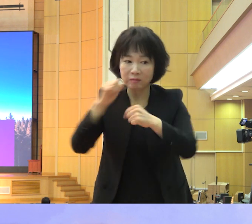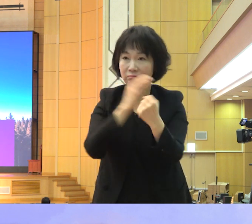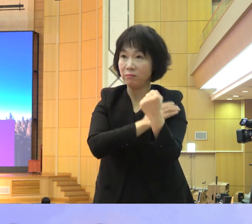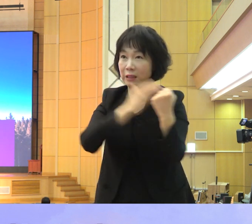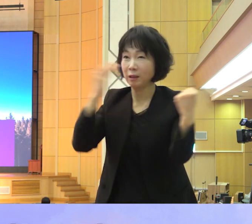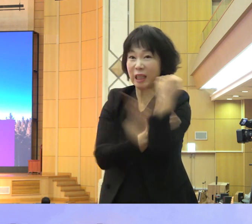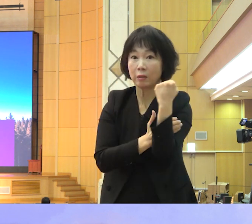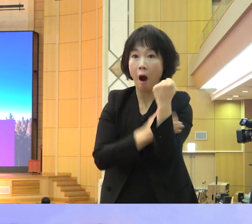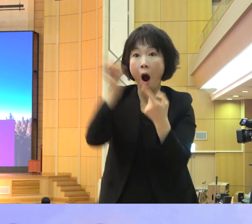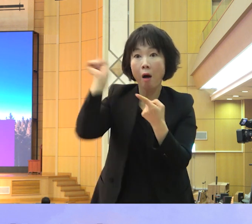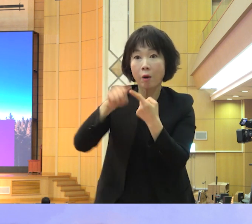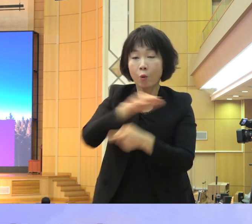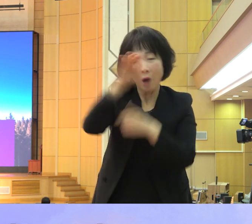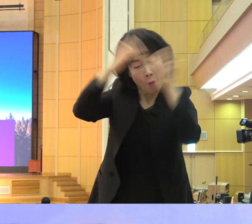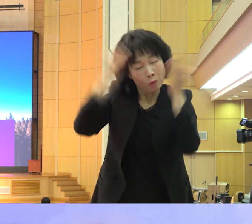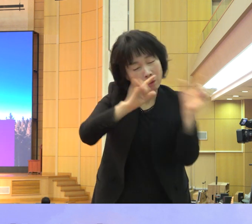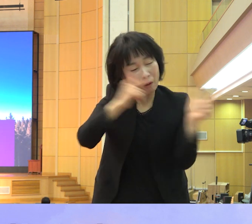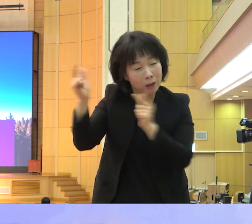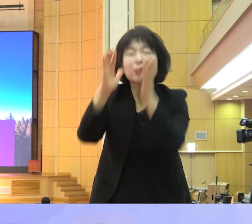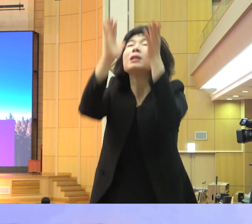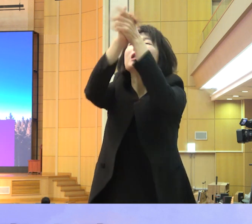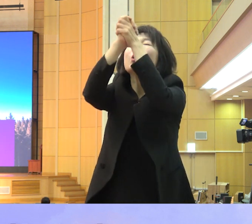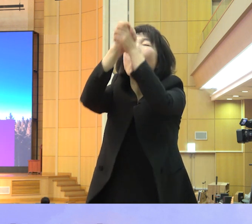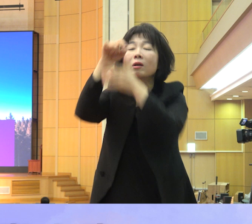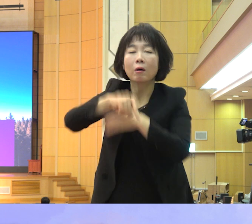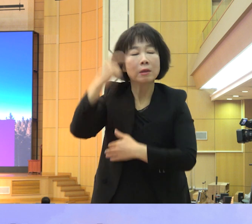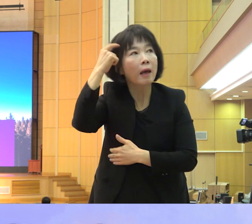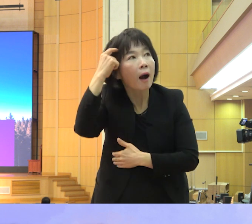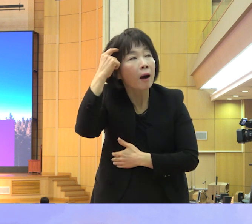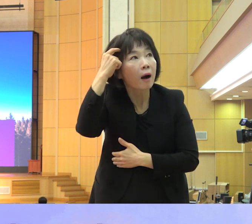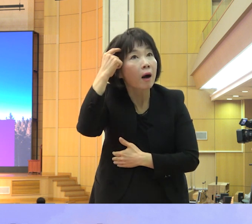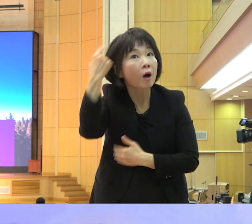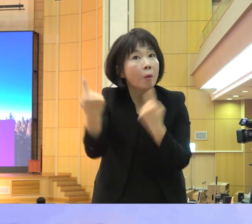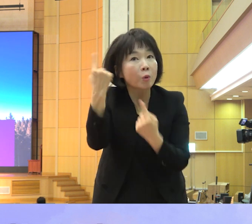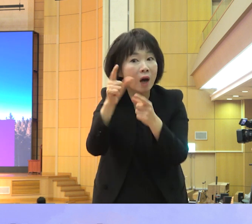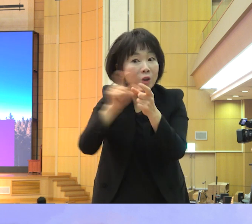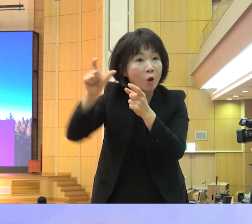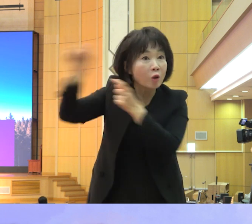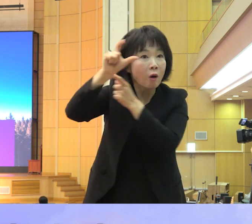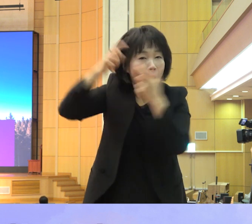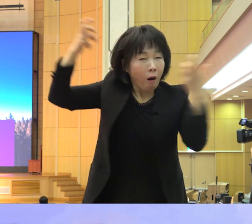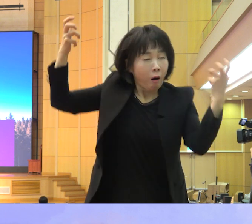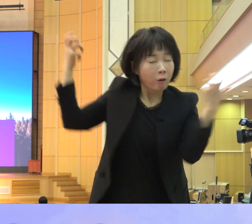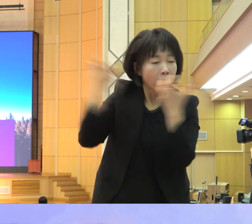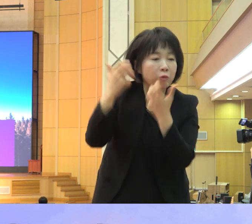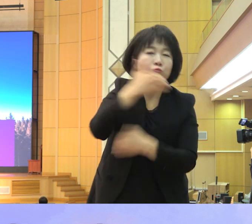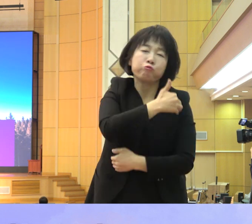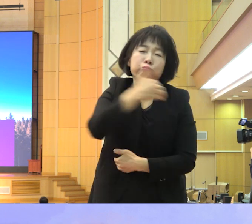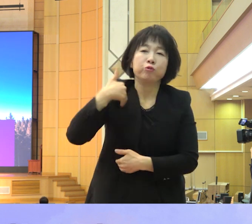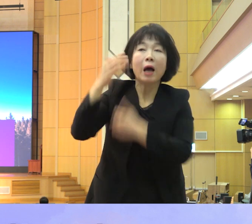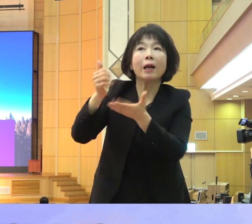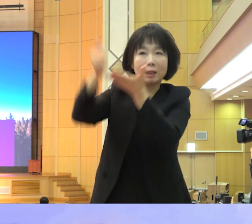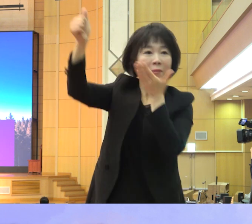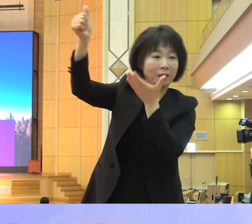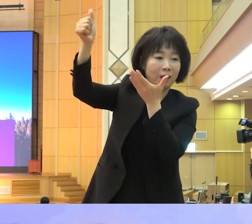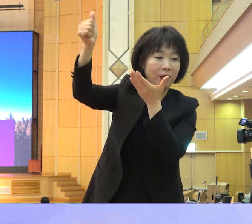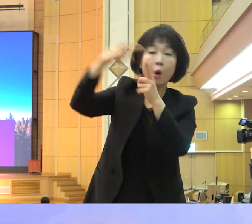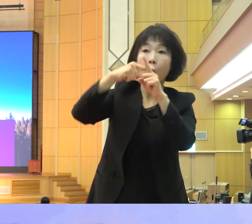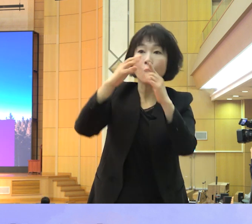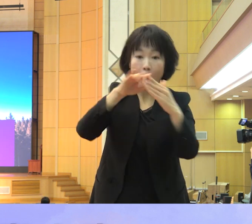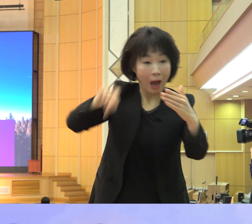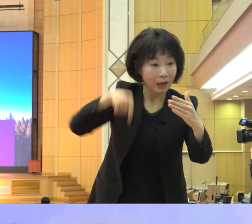역사하시는 능력대로 우리의 온갖 구하는 것이나 생각하는 것에 더 넘치도록 능히 하실 이에게